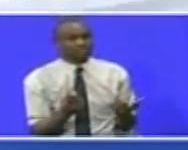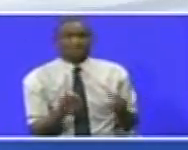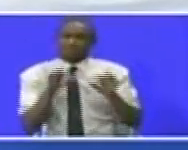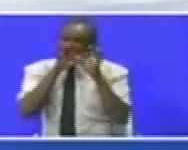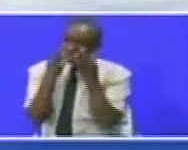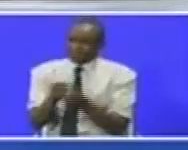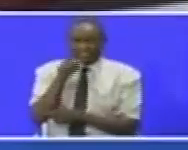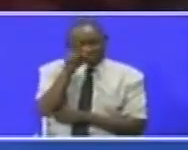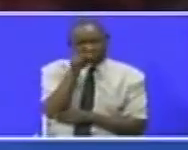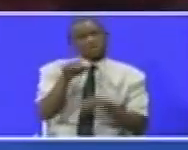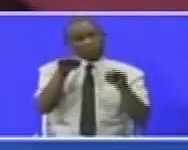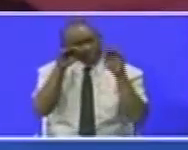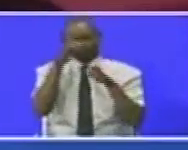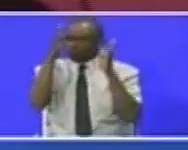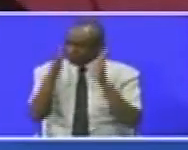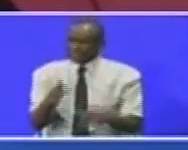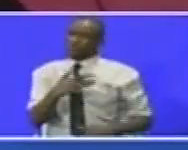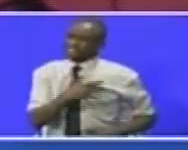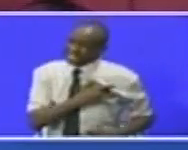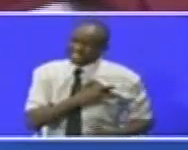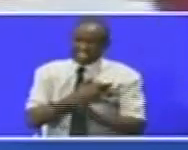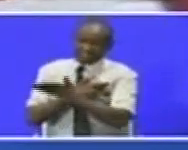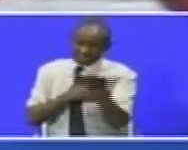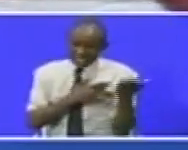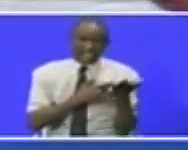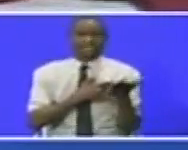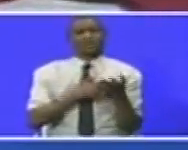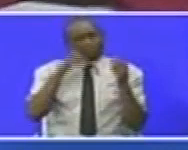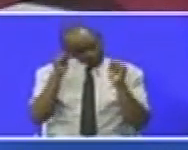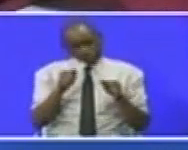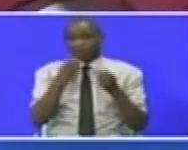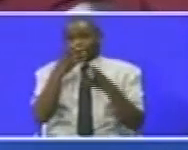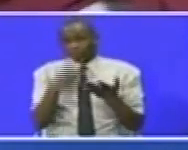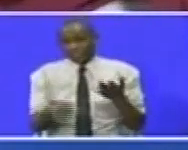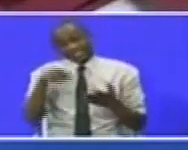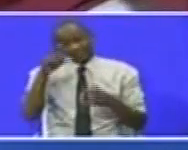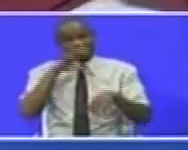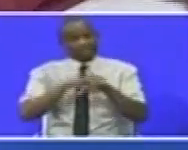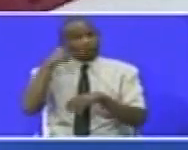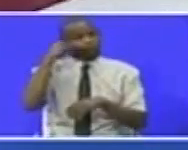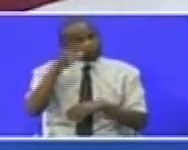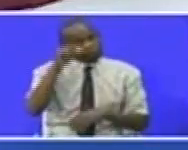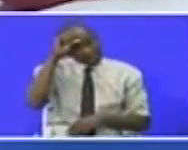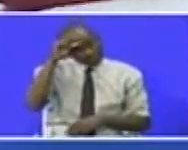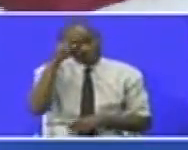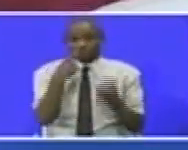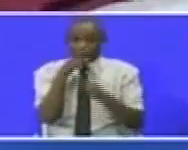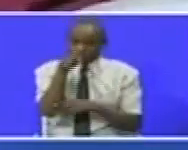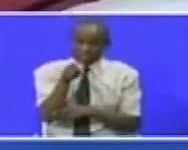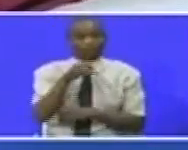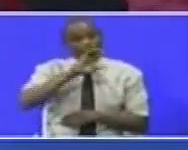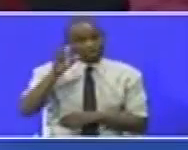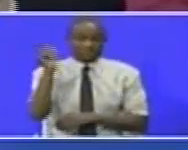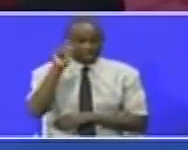Familia hiyo inasubiri yeyote atakayejitokeza, japo tuliarifiwa alipokea simu kutoka kwa serikali ya kaunti ya